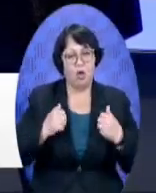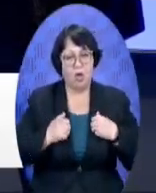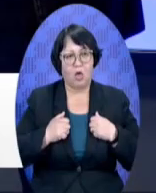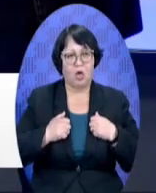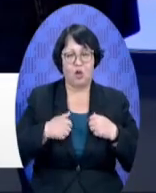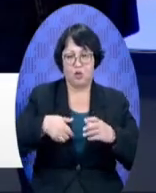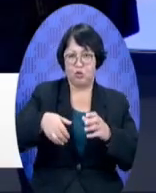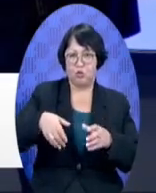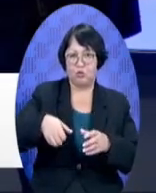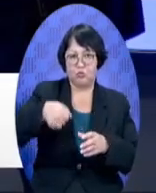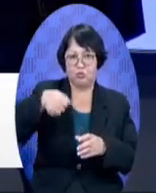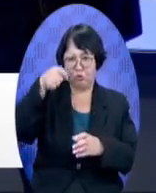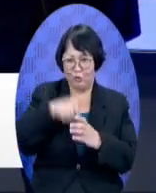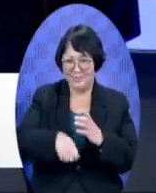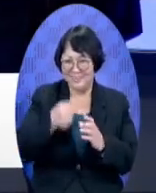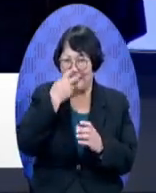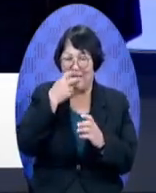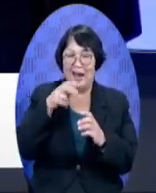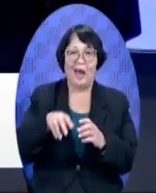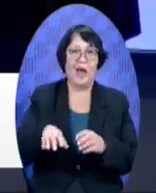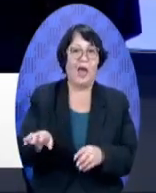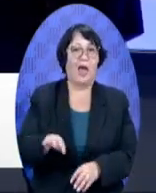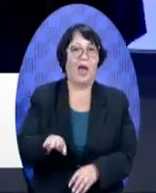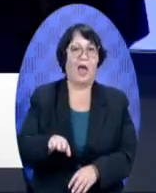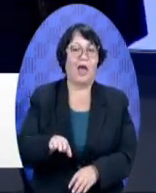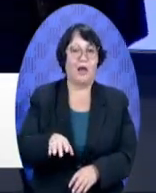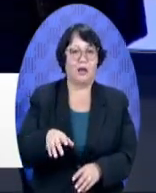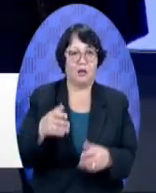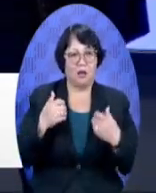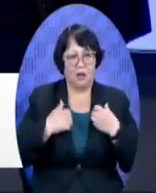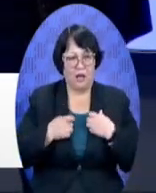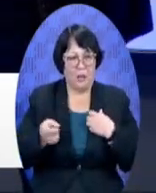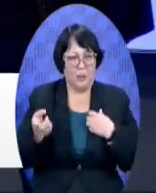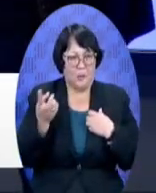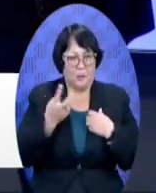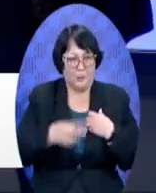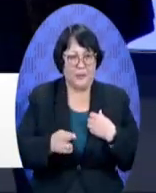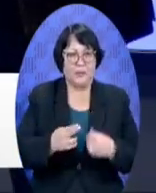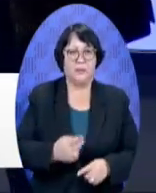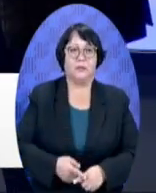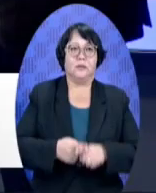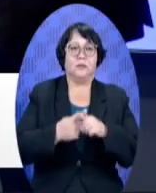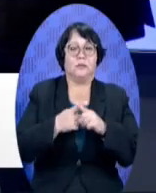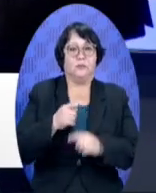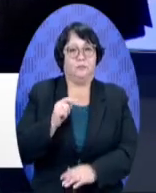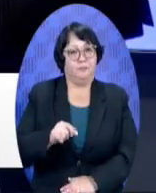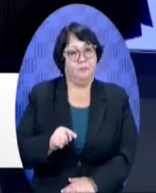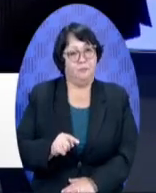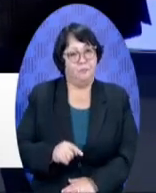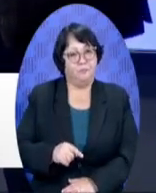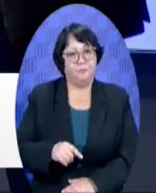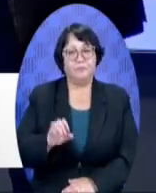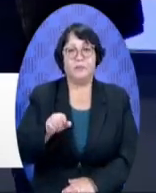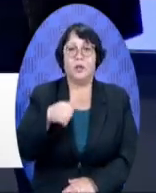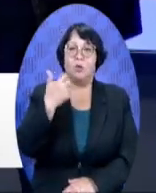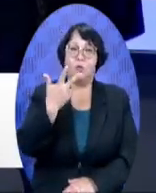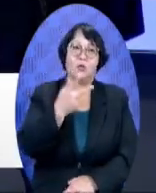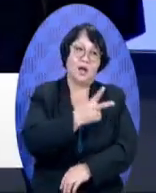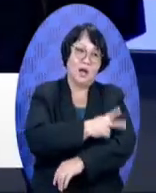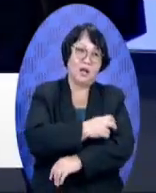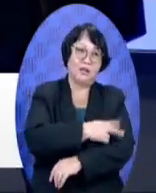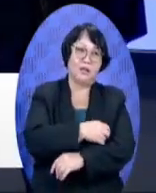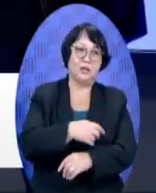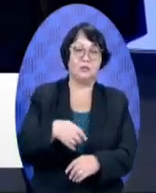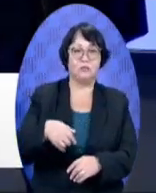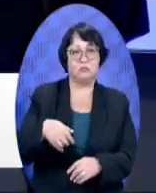нэг анхаарахаа болдог учраас хүүхдийн цүнх хүнддэж эхэлдэг. За дэлгэцэнд харуулж байгаа 3-р ангийн сурагчийн